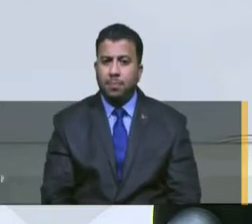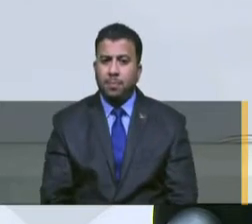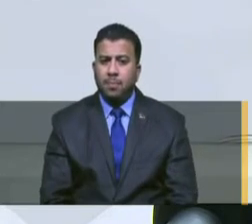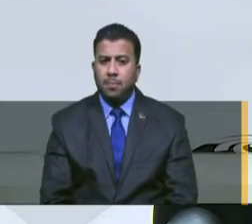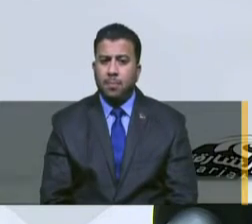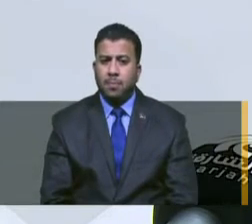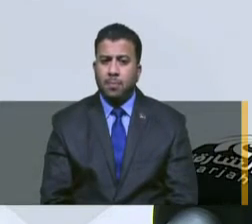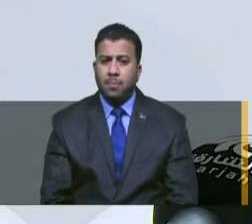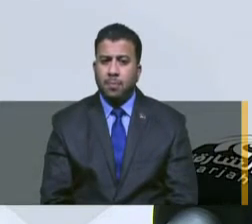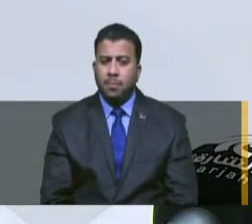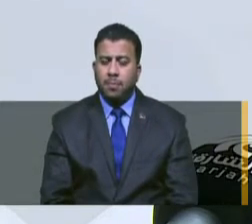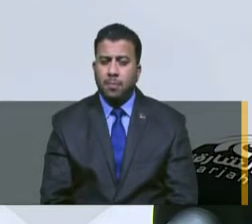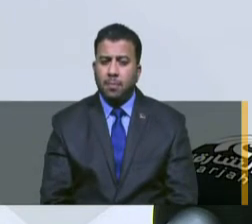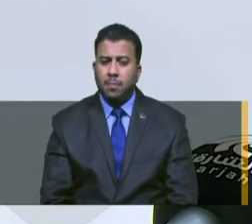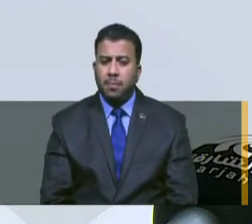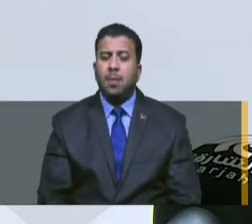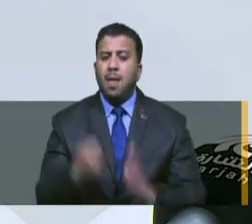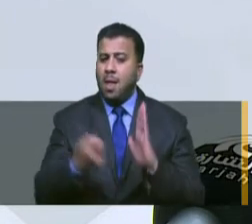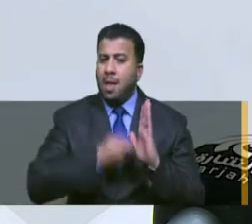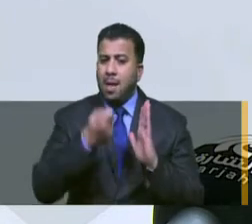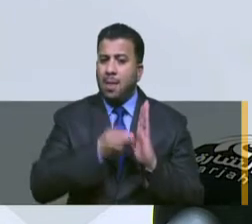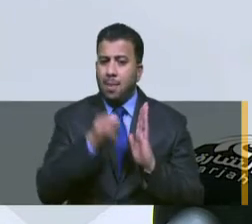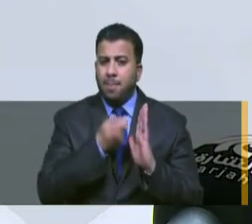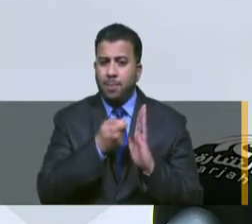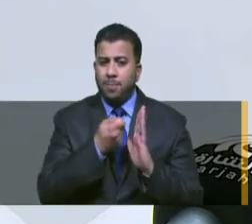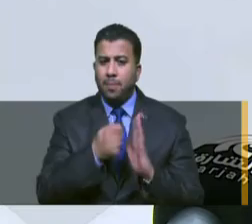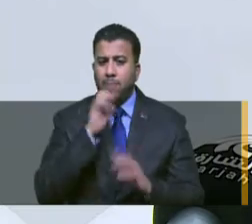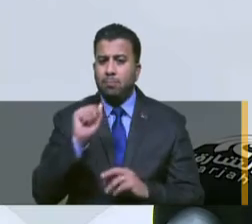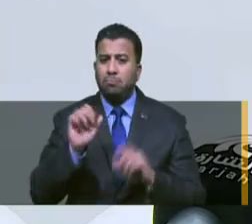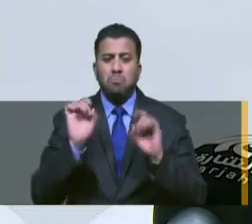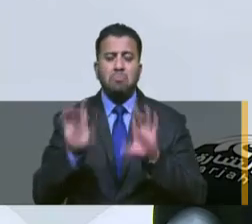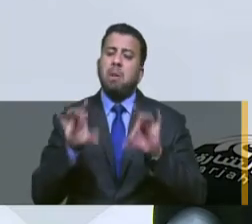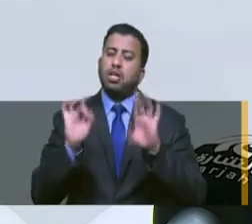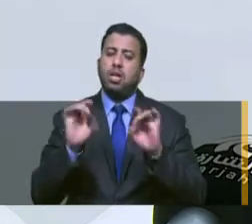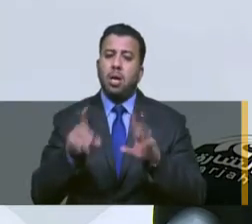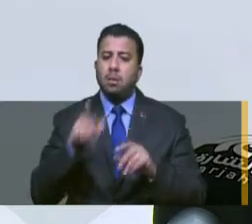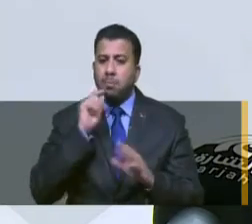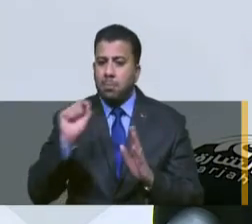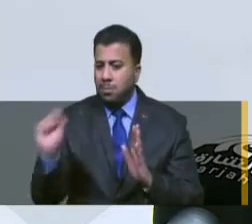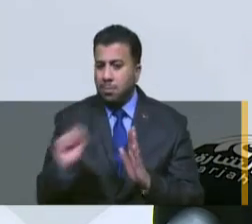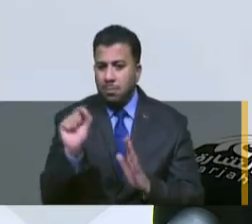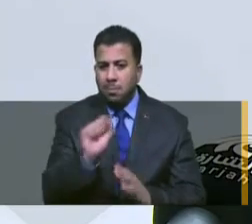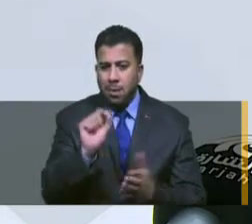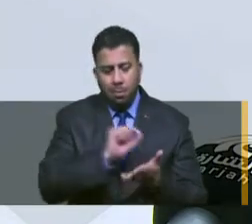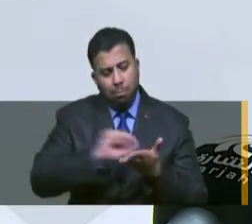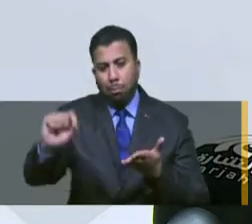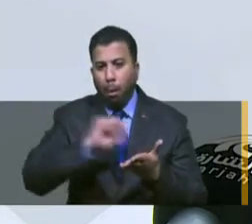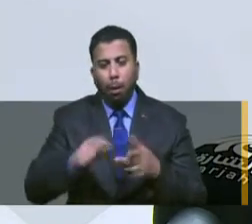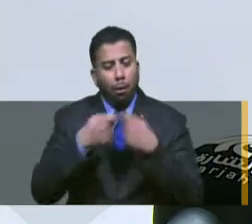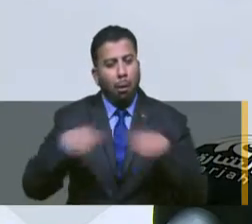مرات يعني كتابات، أنتم ما شاء الله عندكم يعني جرة القلم سهل بالشطب،